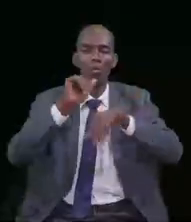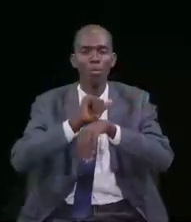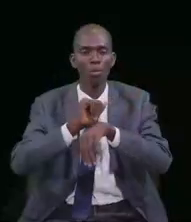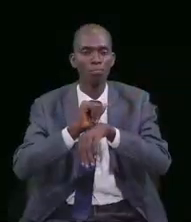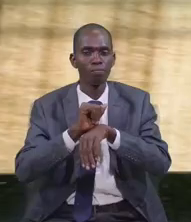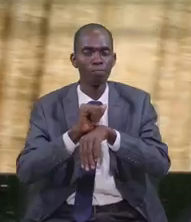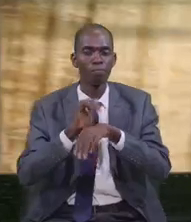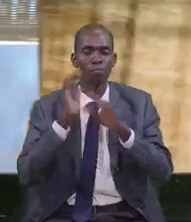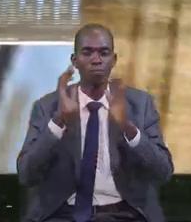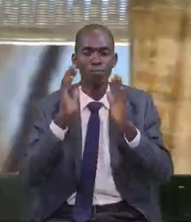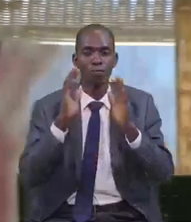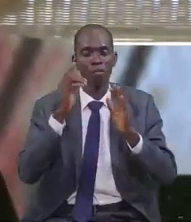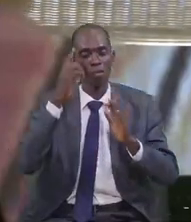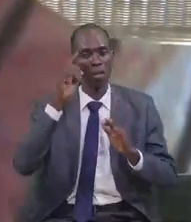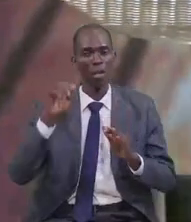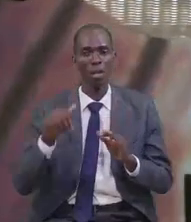ici.